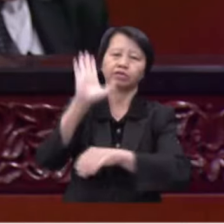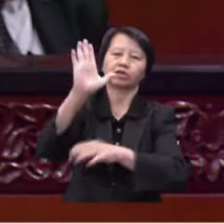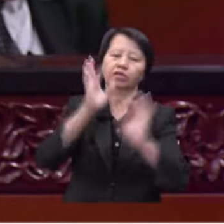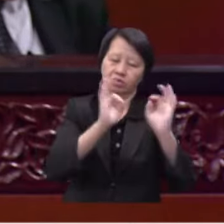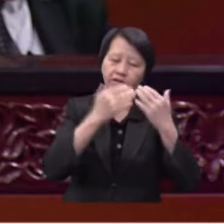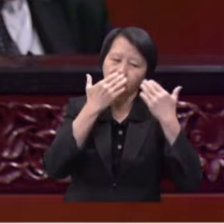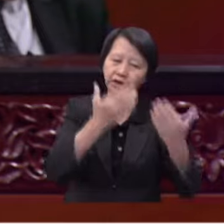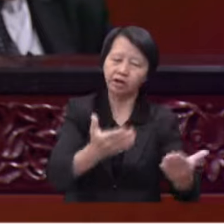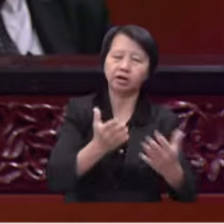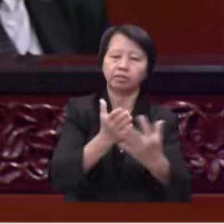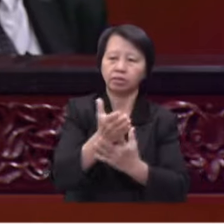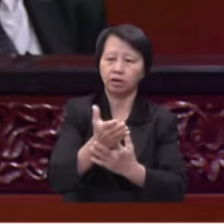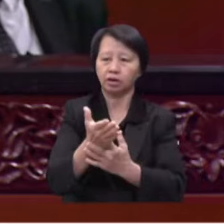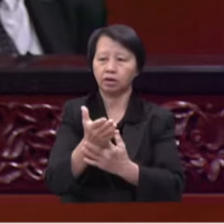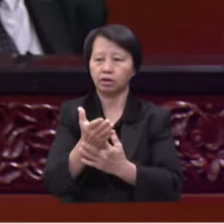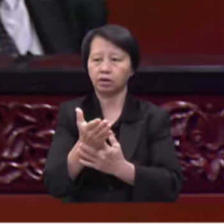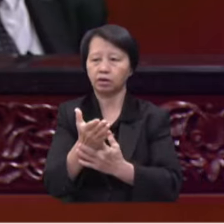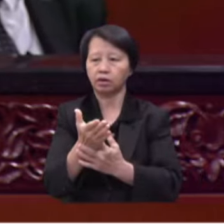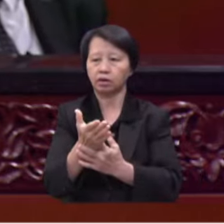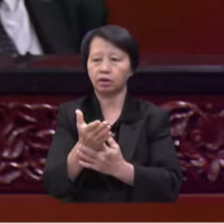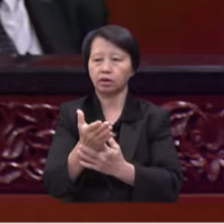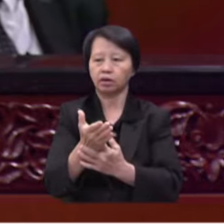melalui ini